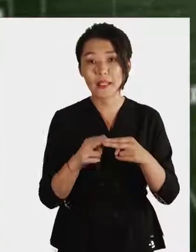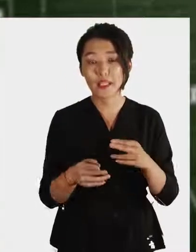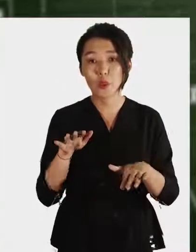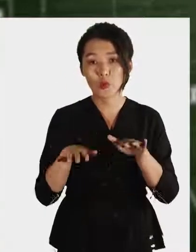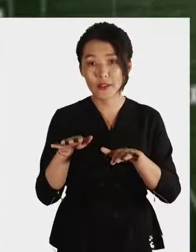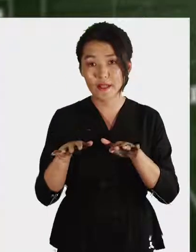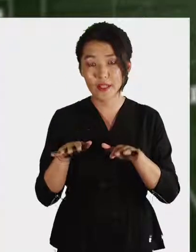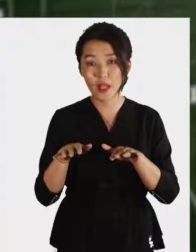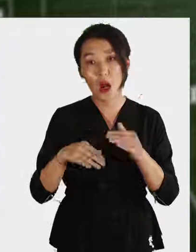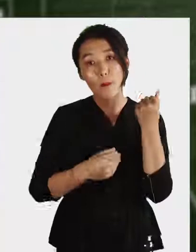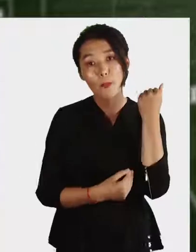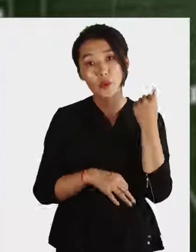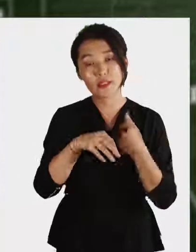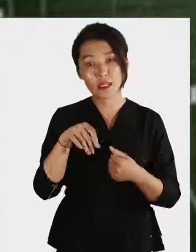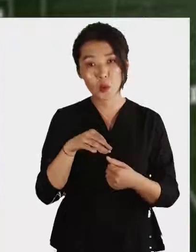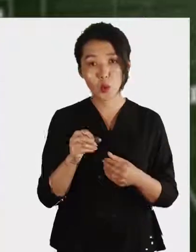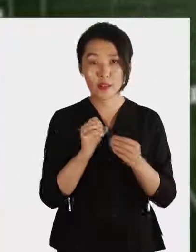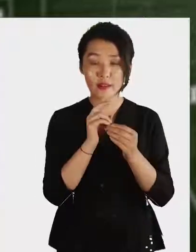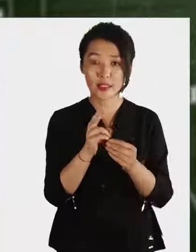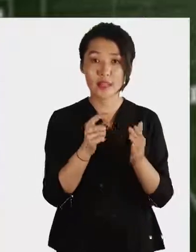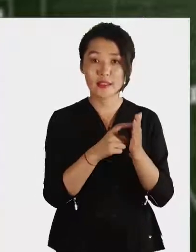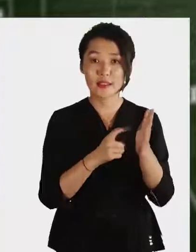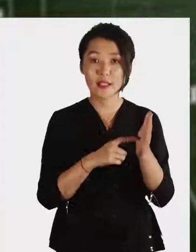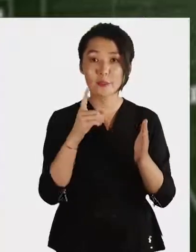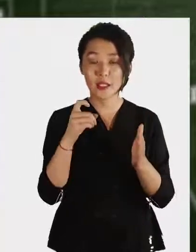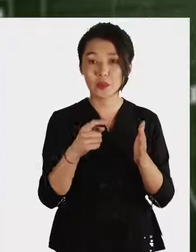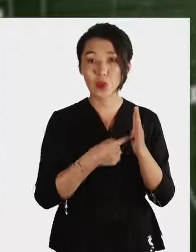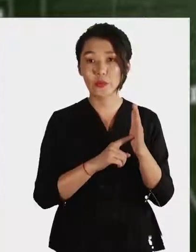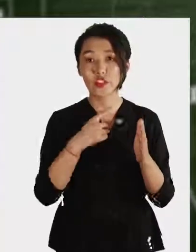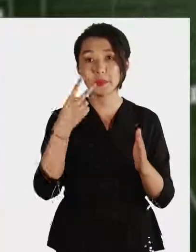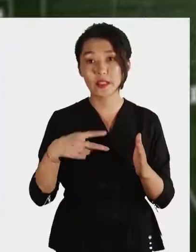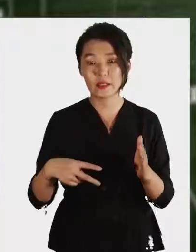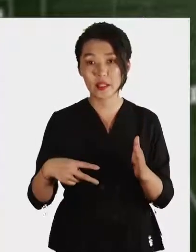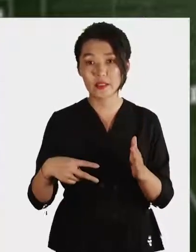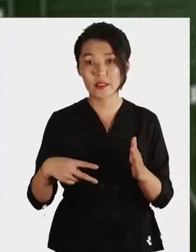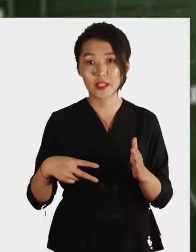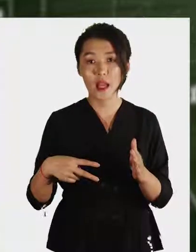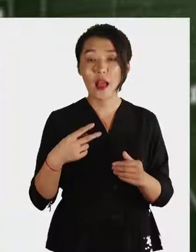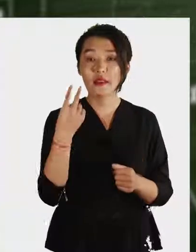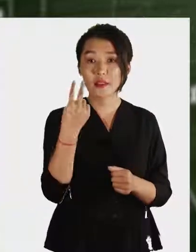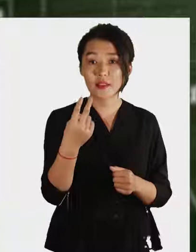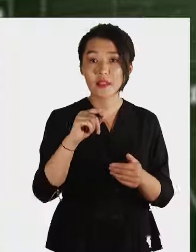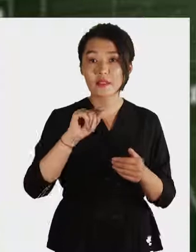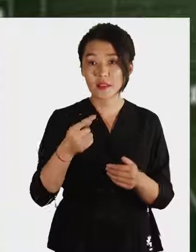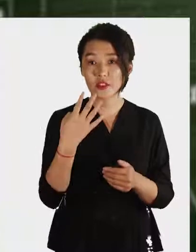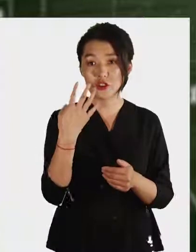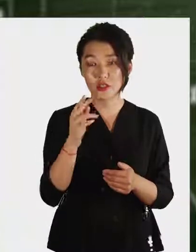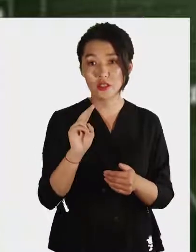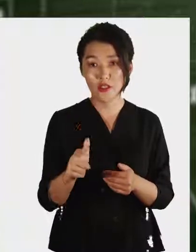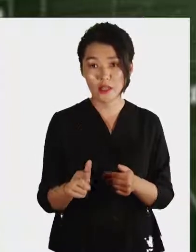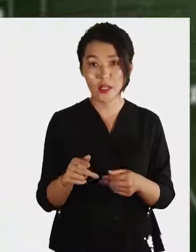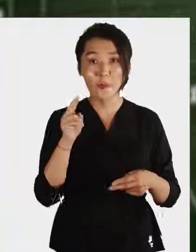Первым действием мы находим потерю веса капусты после засолки. Мы 12 делим на 100, умножаем на 20,